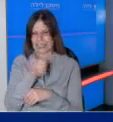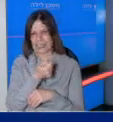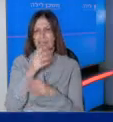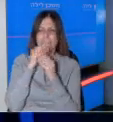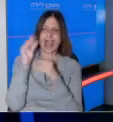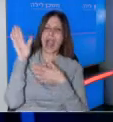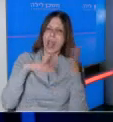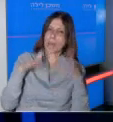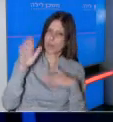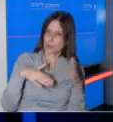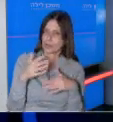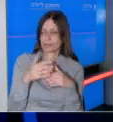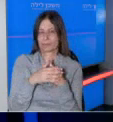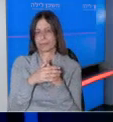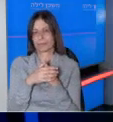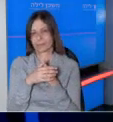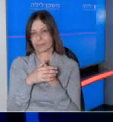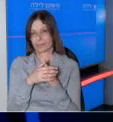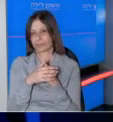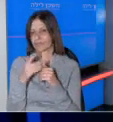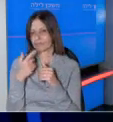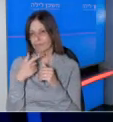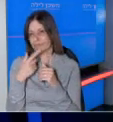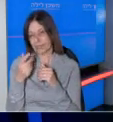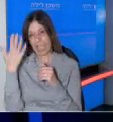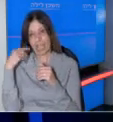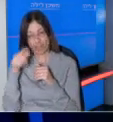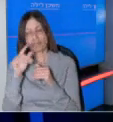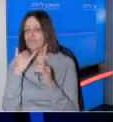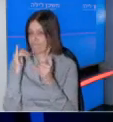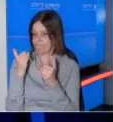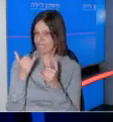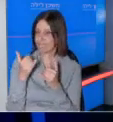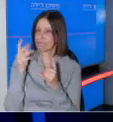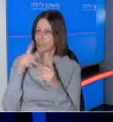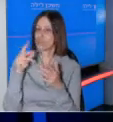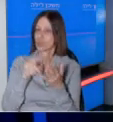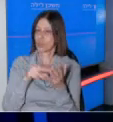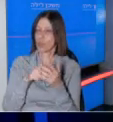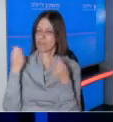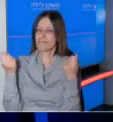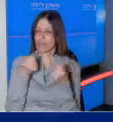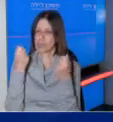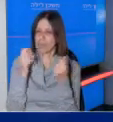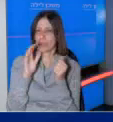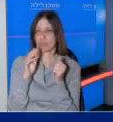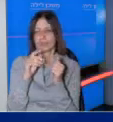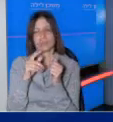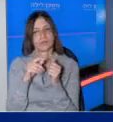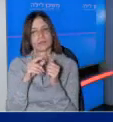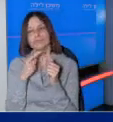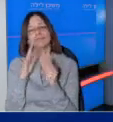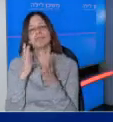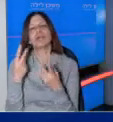אלימות. כאילו שם? ברור. כן. אוקיי. כן, אבל... אני מתנצל, אני לא... לא, יש תמונות מפורסמות. זה לא חשוב. לא חלק מהמפגינים.